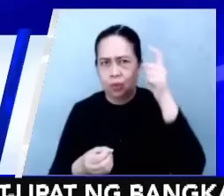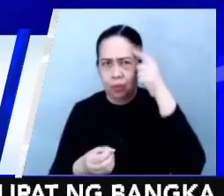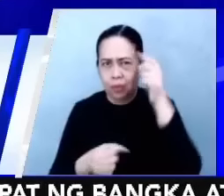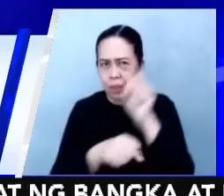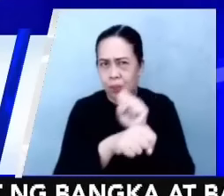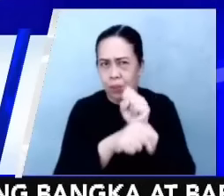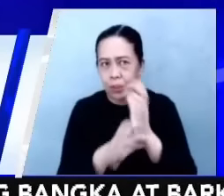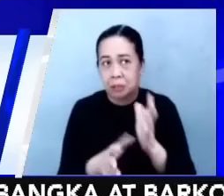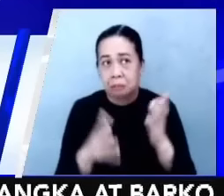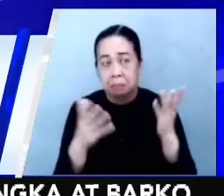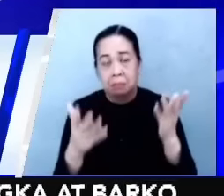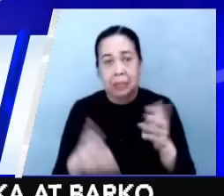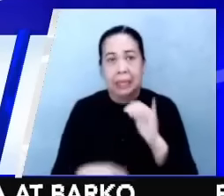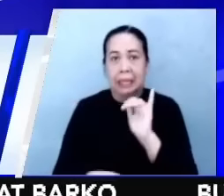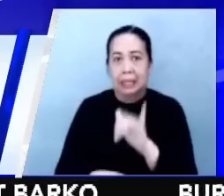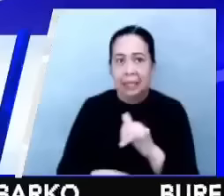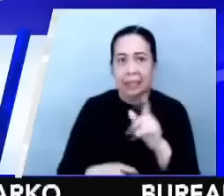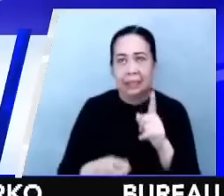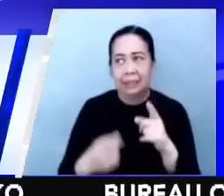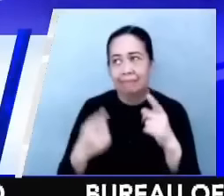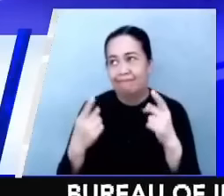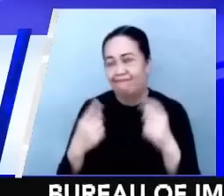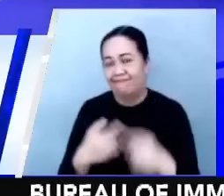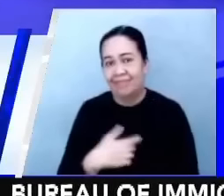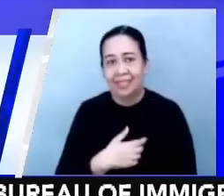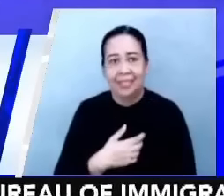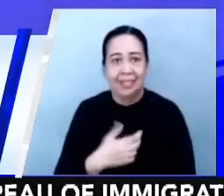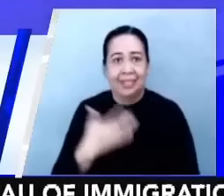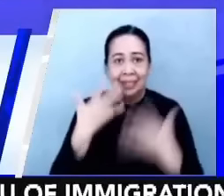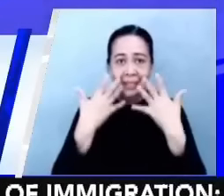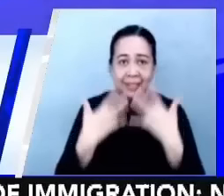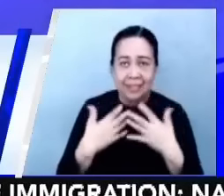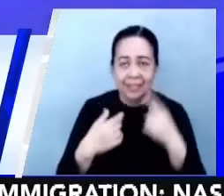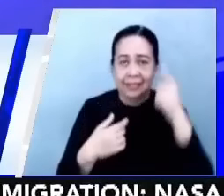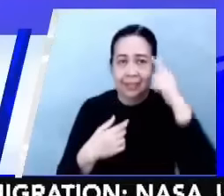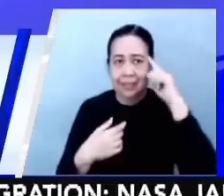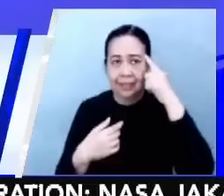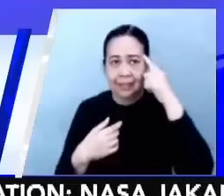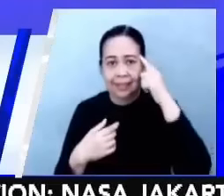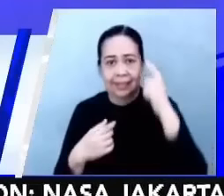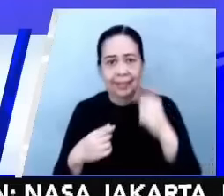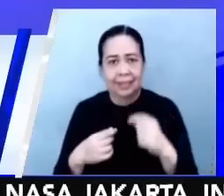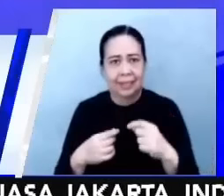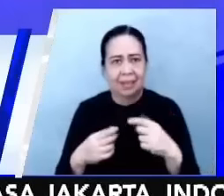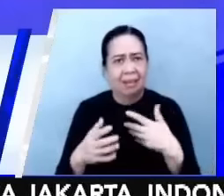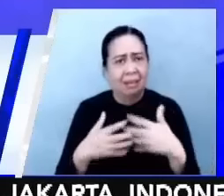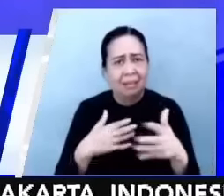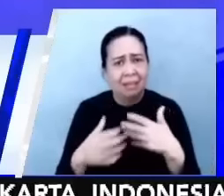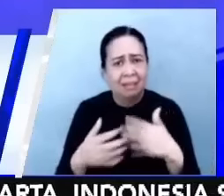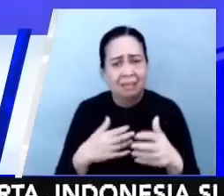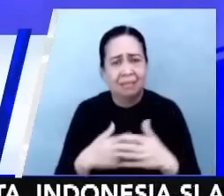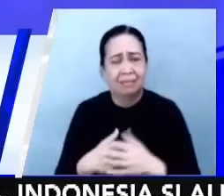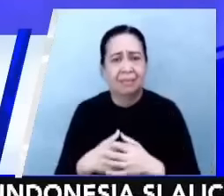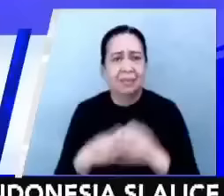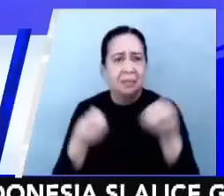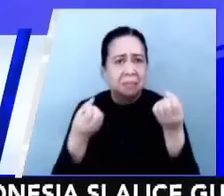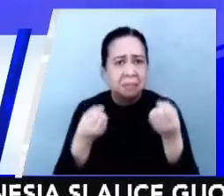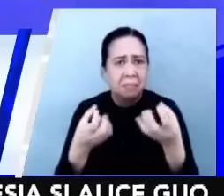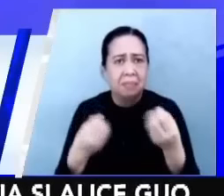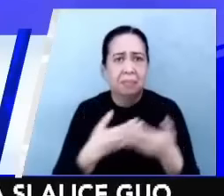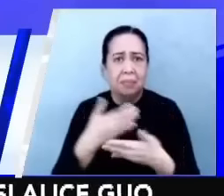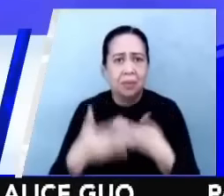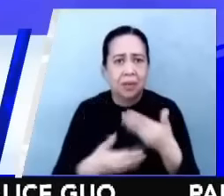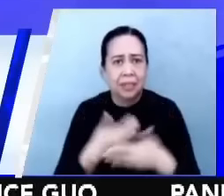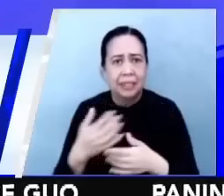Yun yung masakit na pinag-iisipan po namin iga na sa kabila nung maraming prosesong naghahabol kay